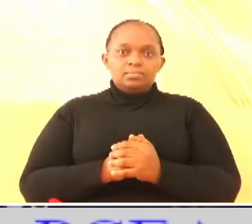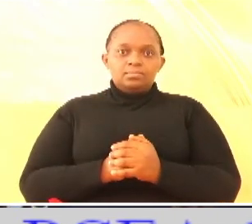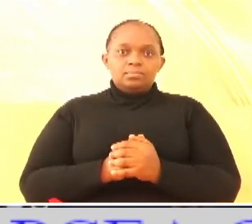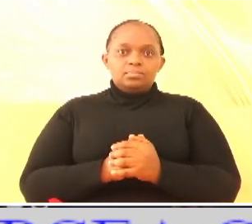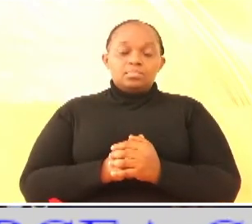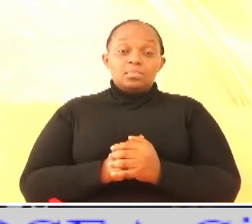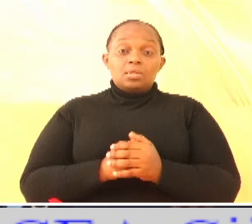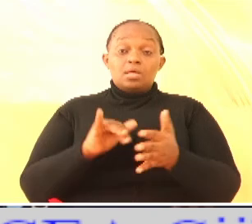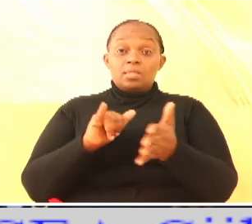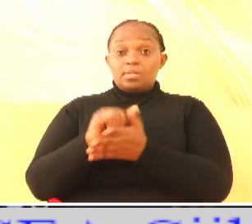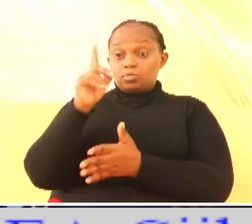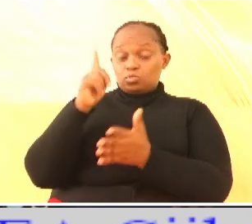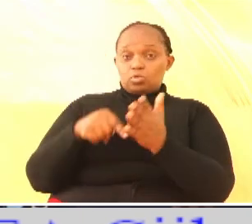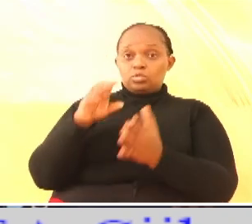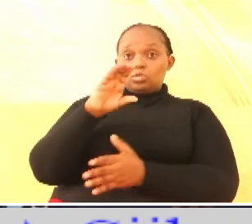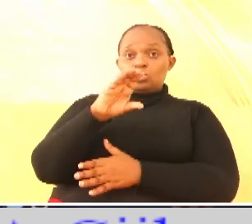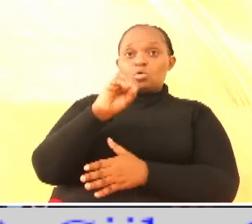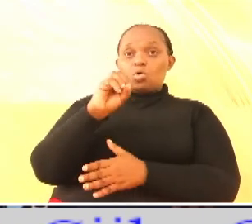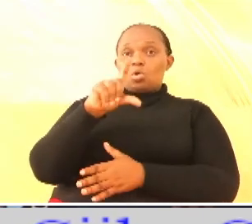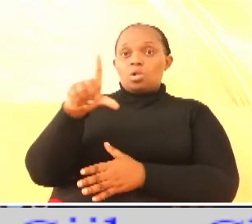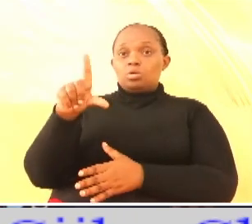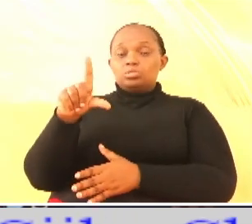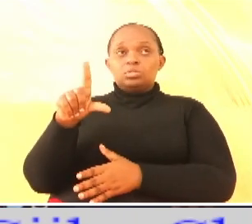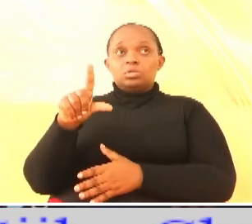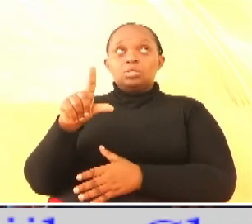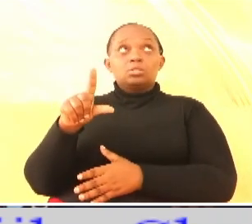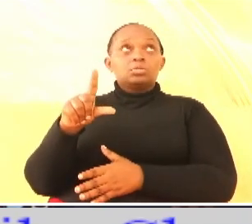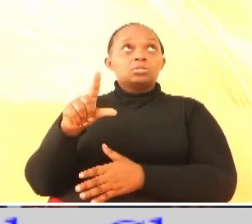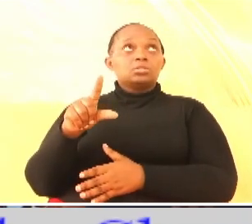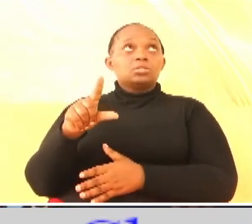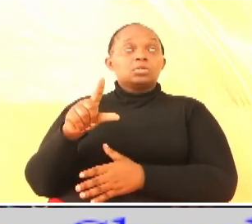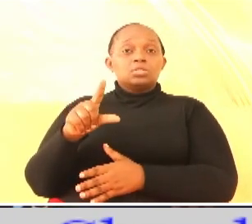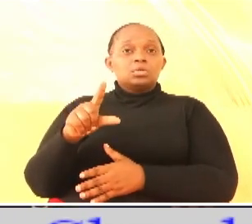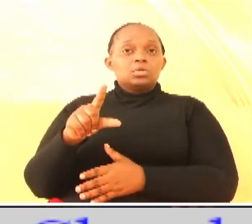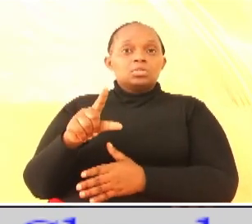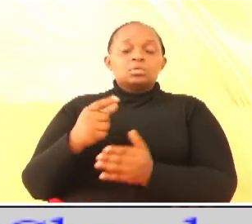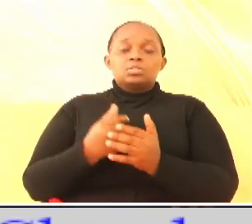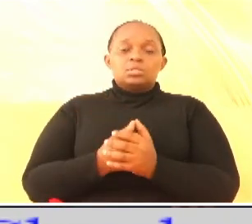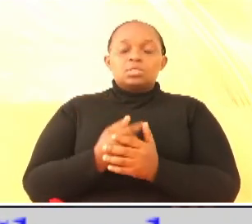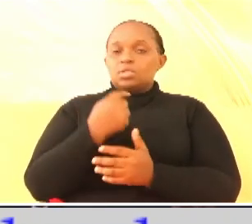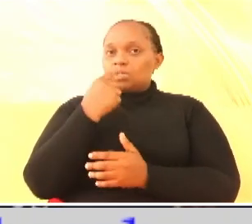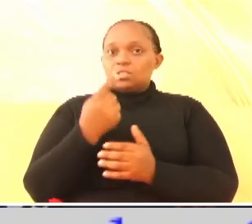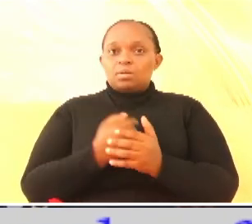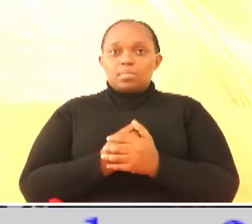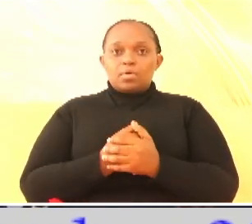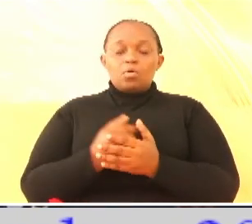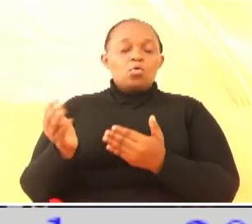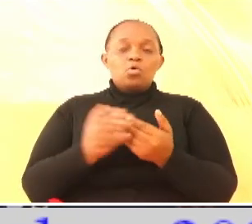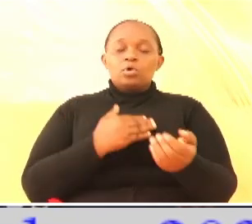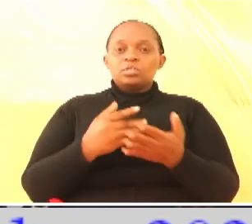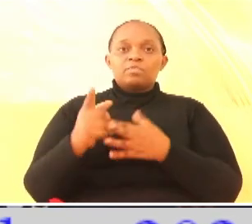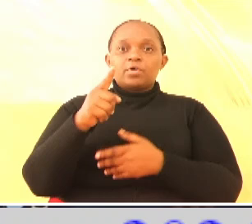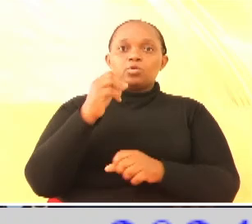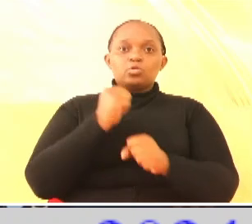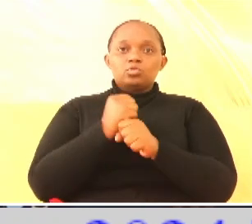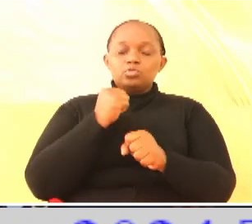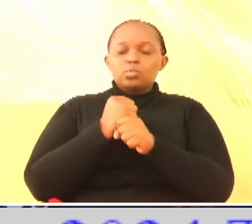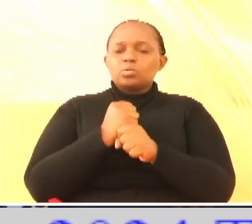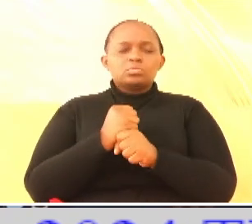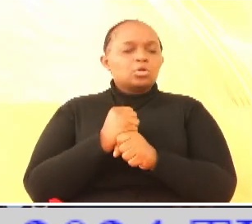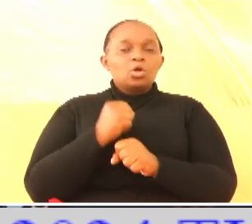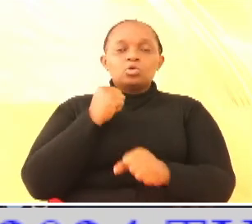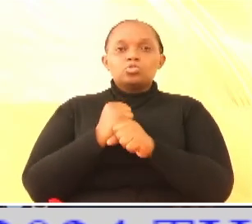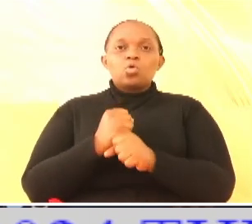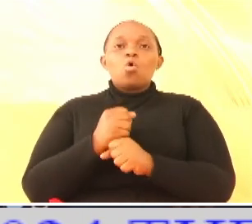what Colossians chapter 3 verse 23 says. Lolote tunafanya, tufanya kama tunafanyia nani? Mungu. Lakini sio wanadamu.